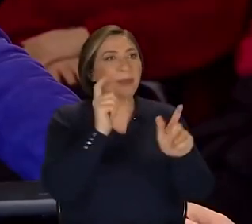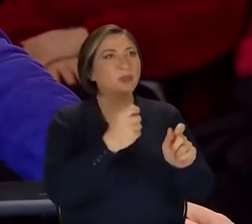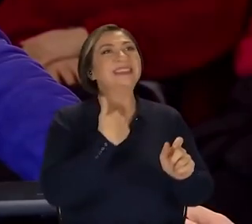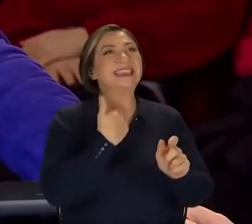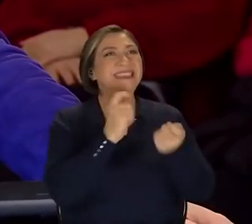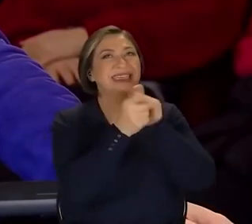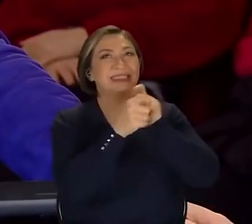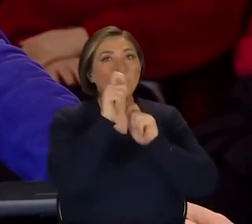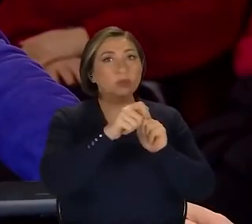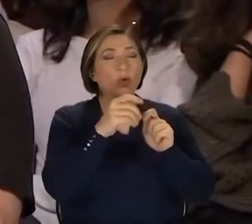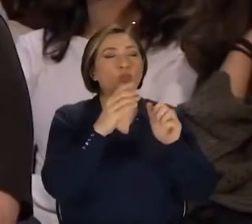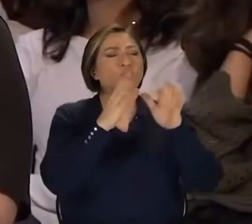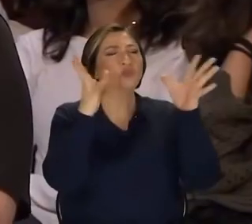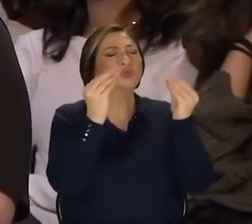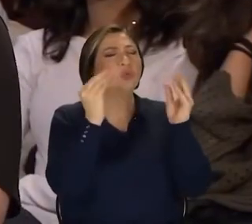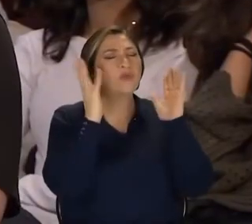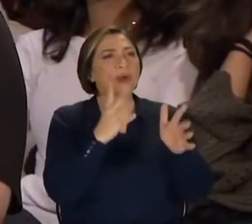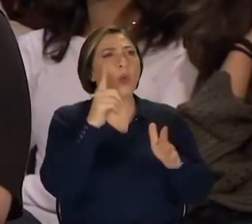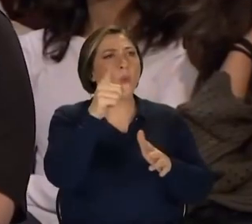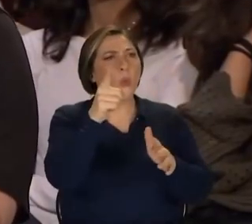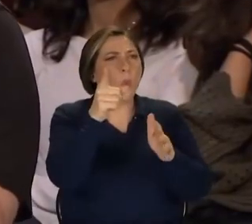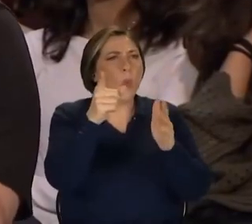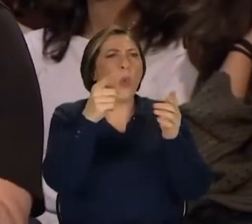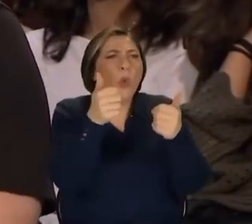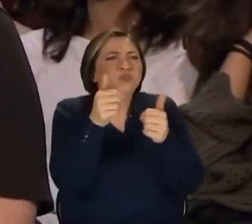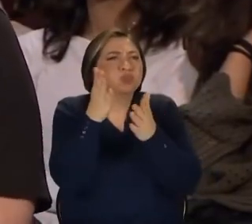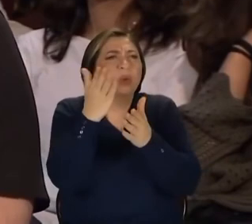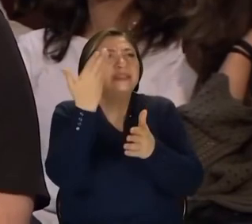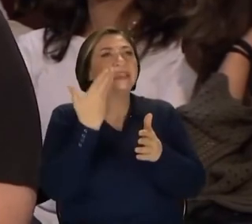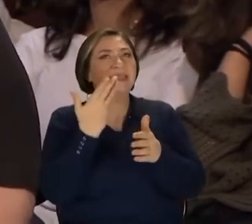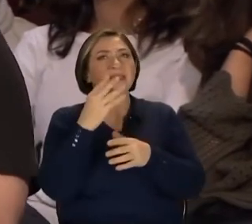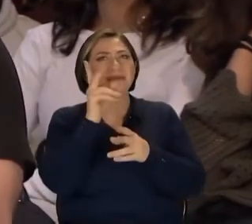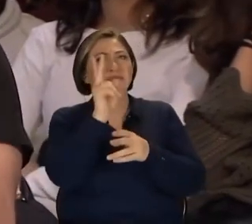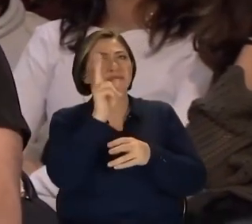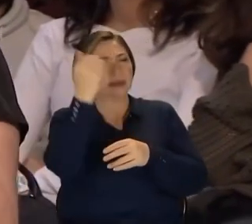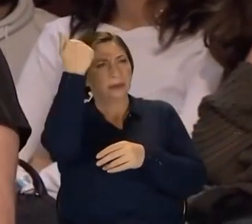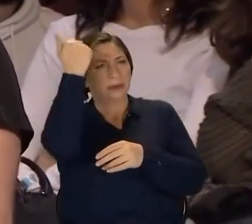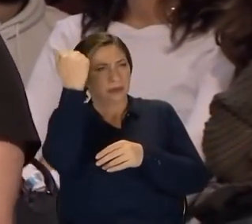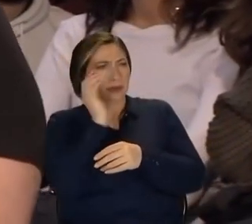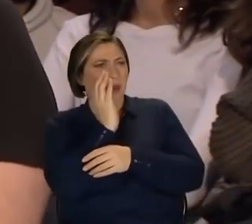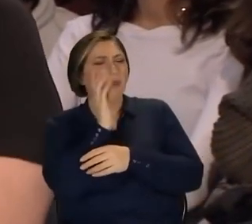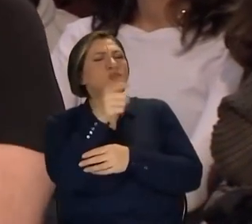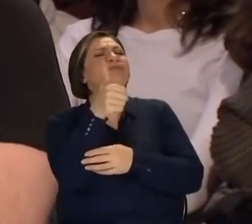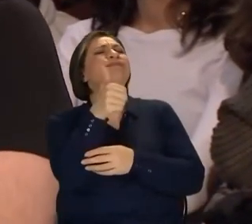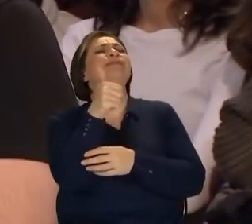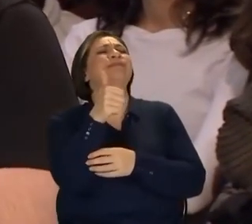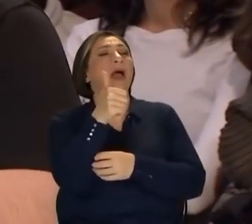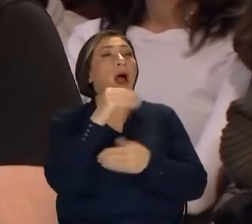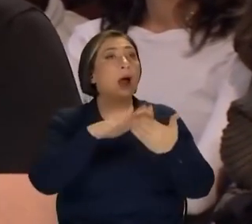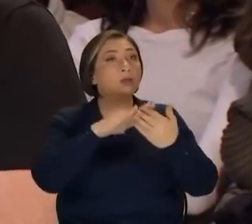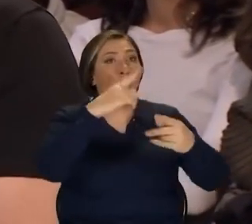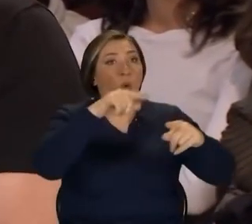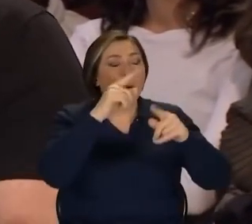yapıyorsun ya zaten. Zaten büyük bir çoğunluk diyor ki o zaten o diyor seyircinin göz zihniyetinde. Arkadaşların da o